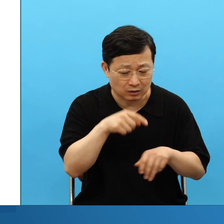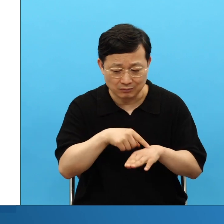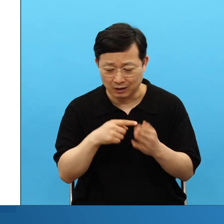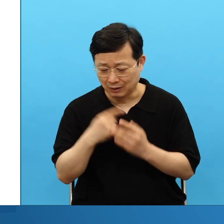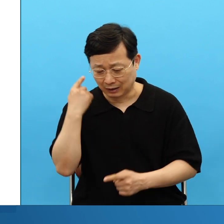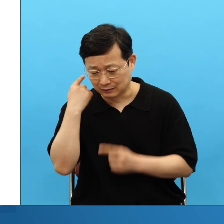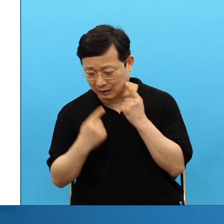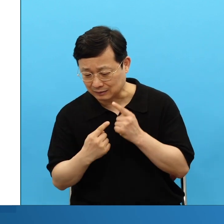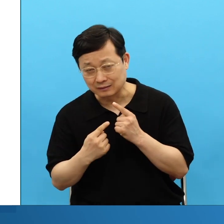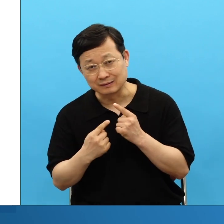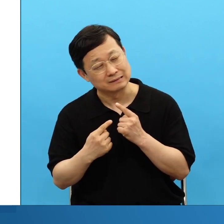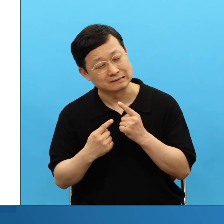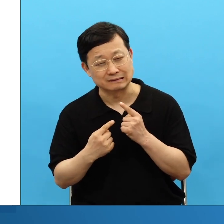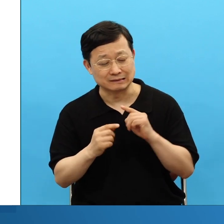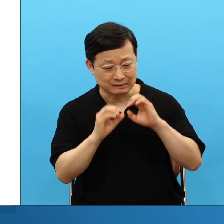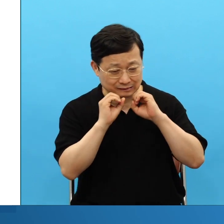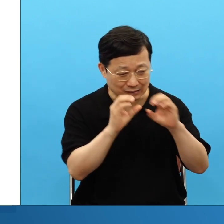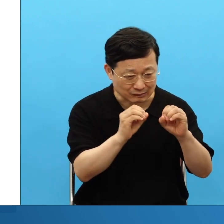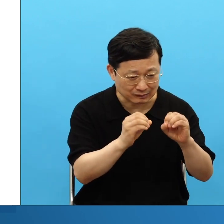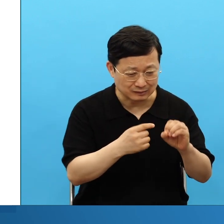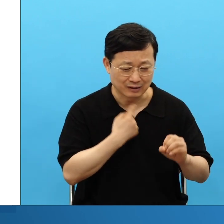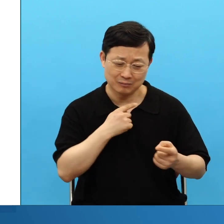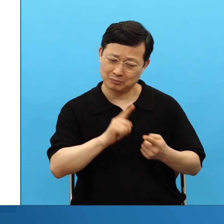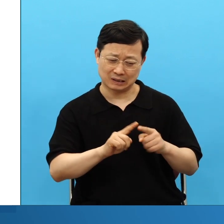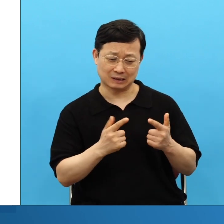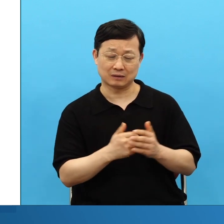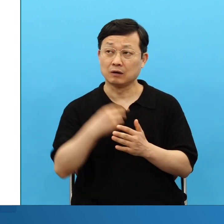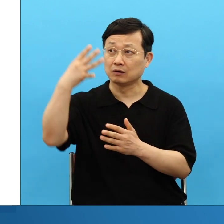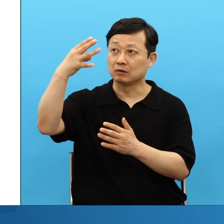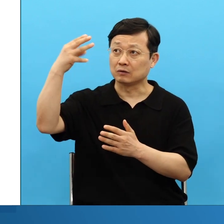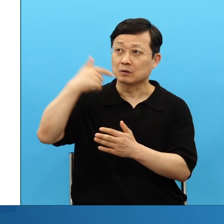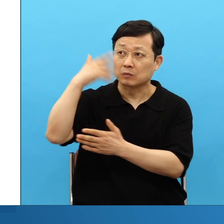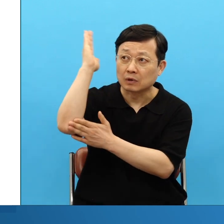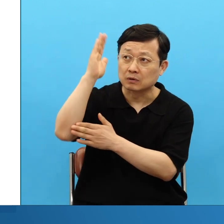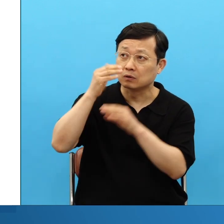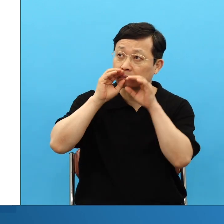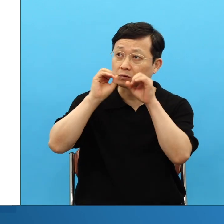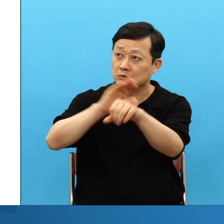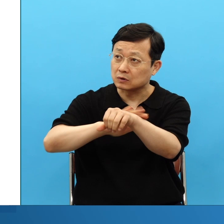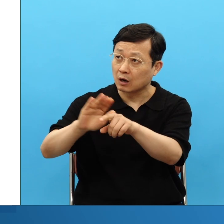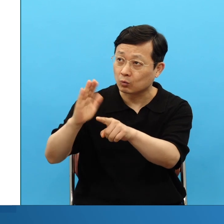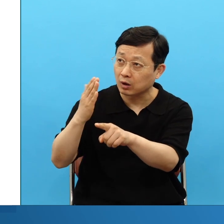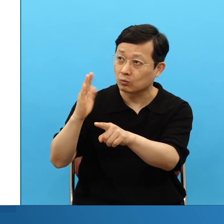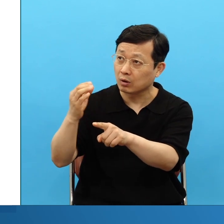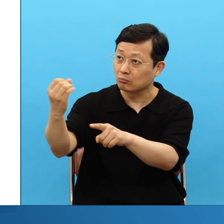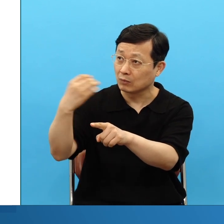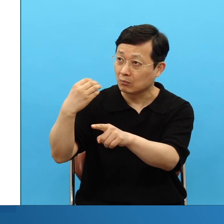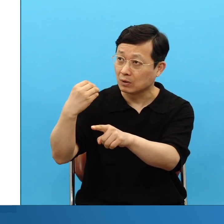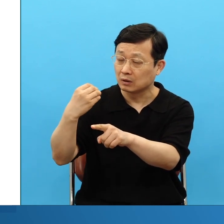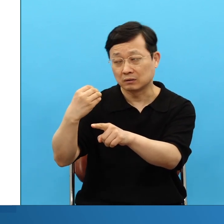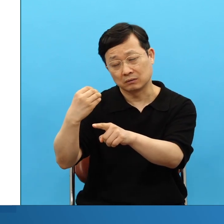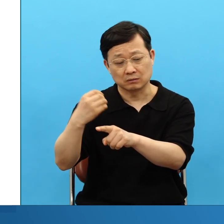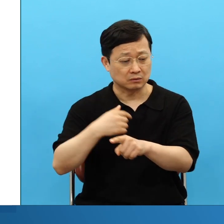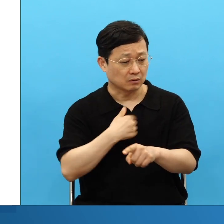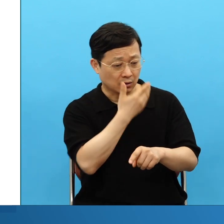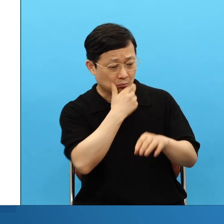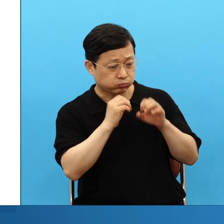되고 전도가 왜 이리 안 되지? 유 목사님은 되어진다는데 이게 30년 전인데